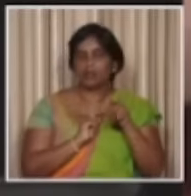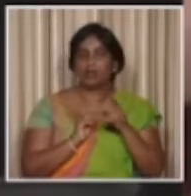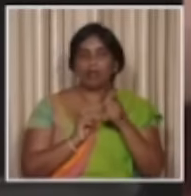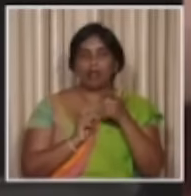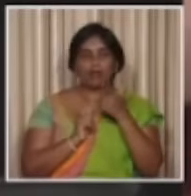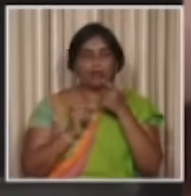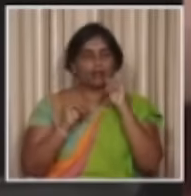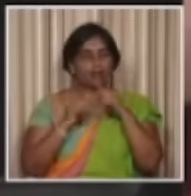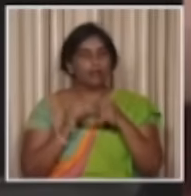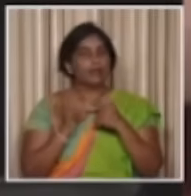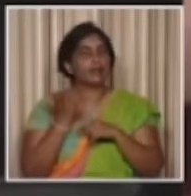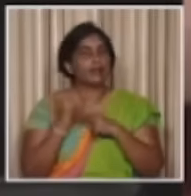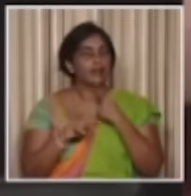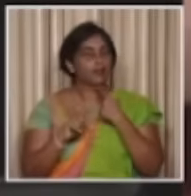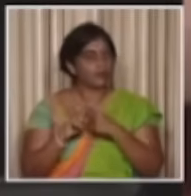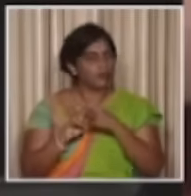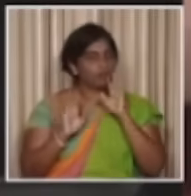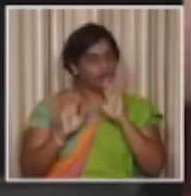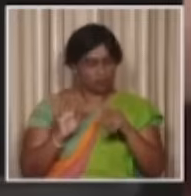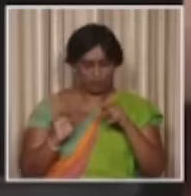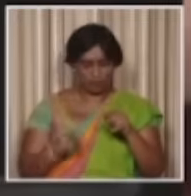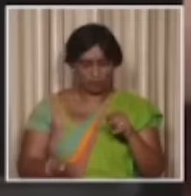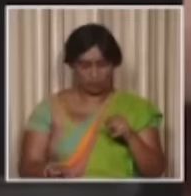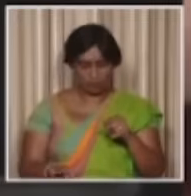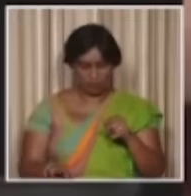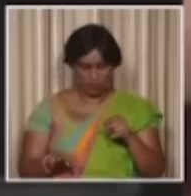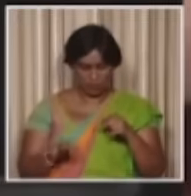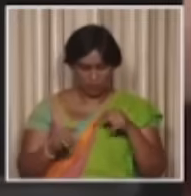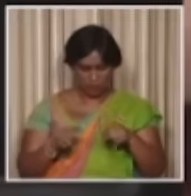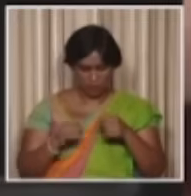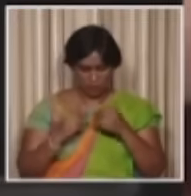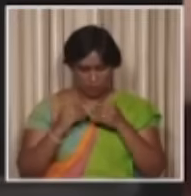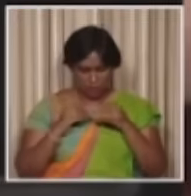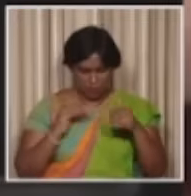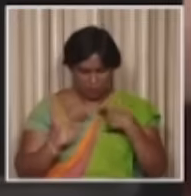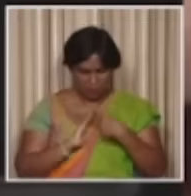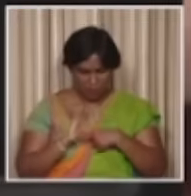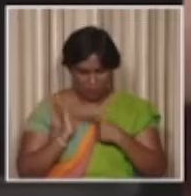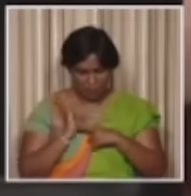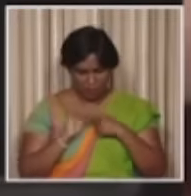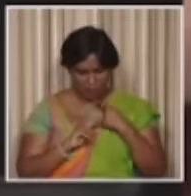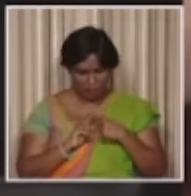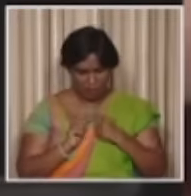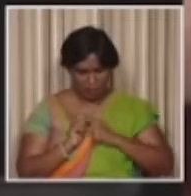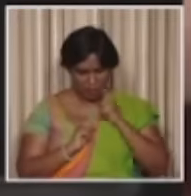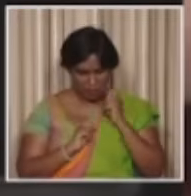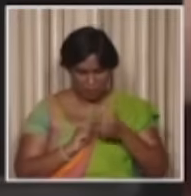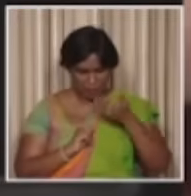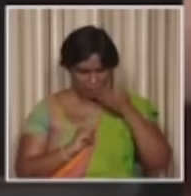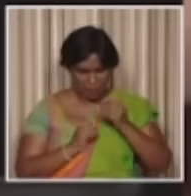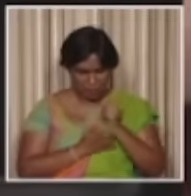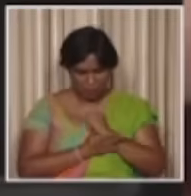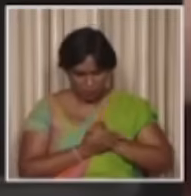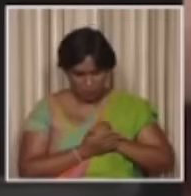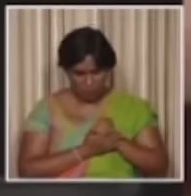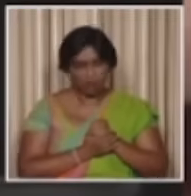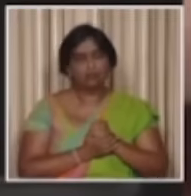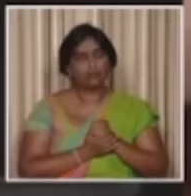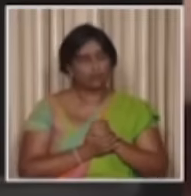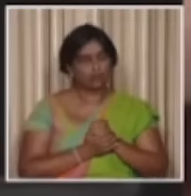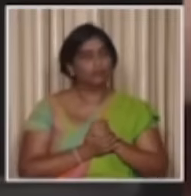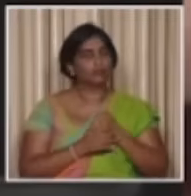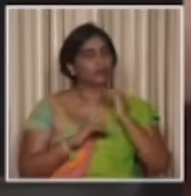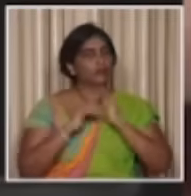hal mesandai badu enne namuth meke tiyenne oni wedapulilak me rate badu gewanna sudusukam labu hama kenagema badu ay